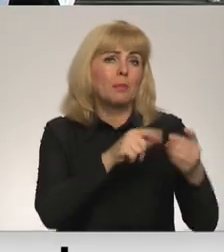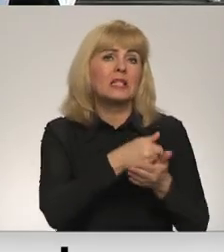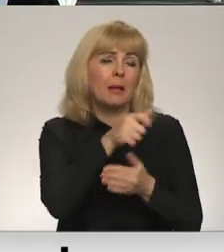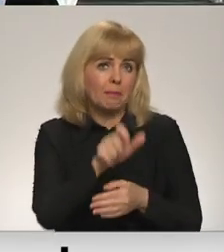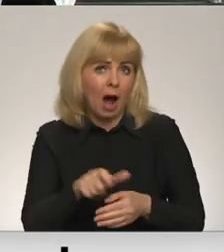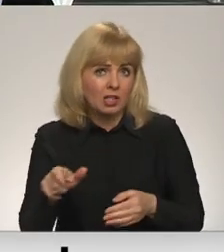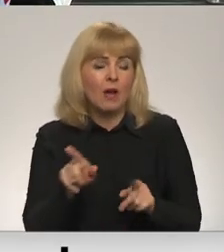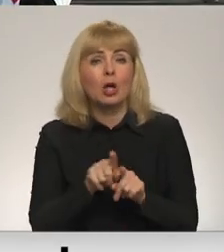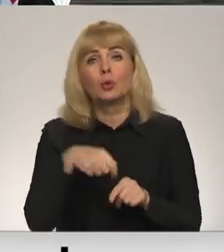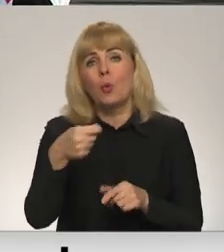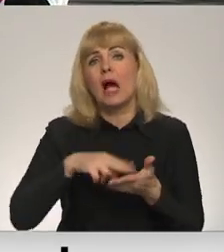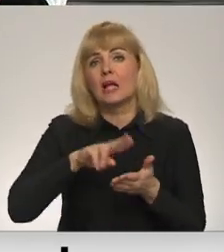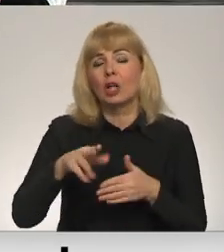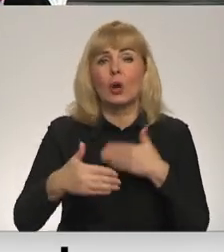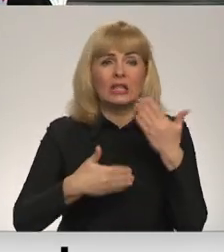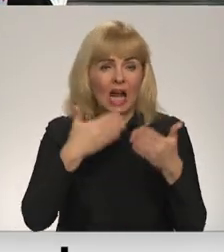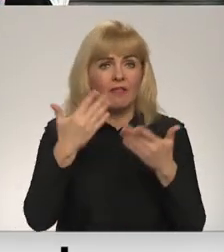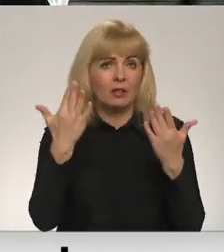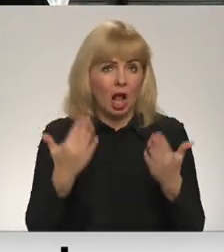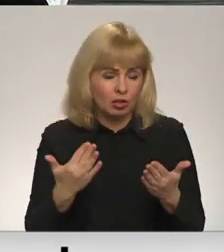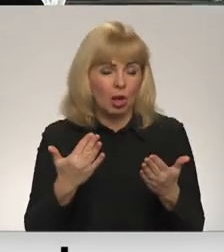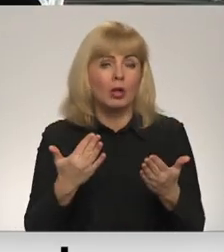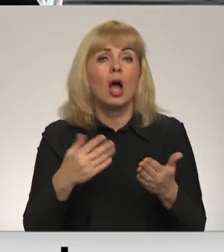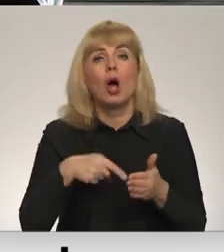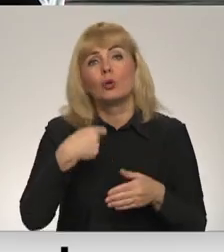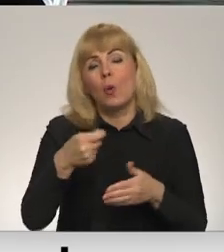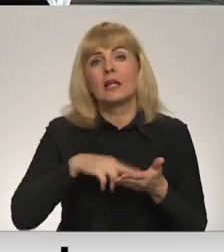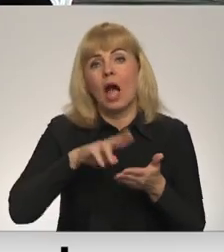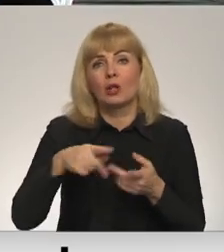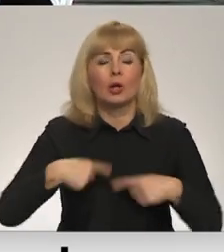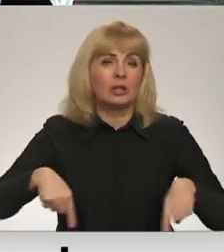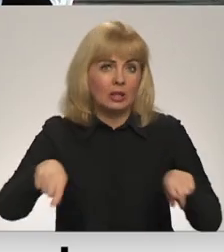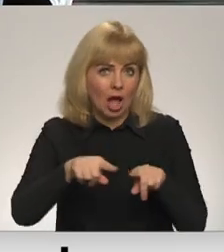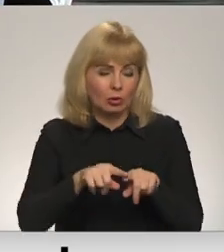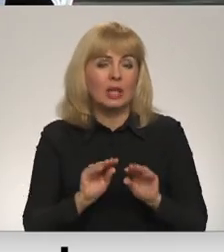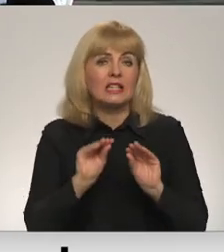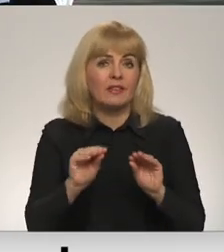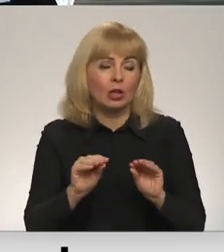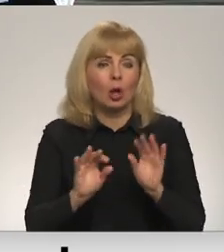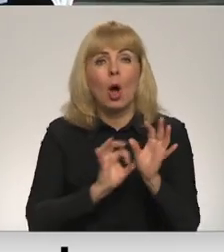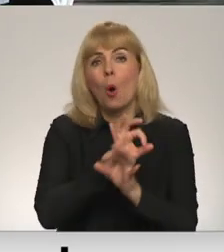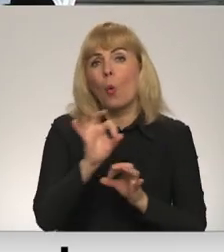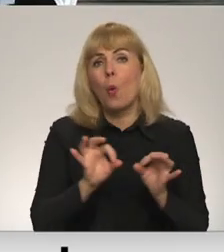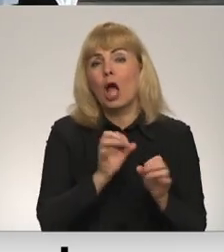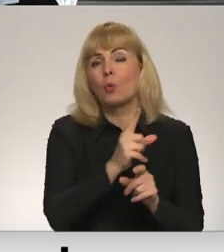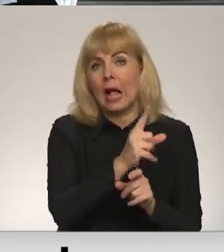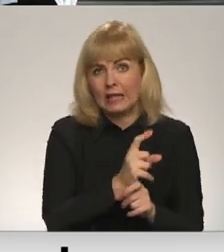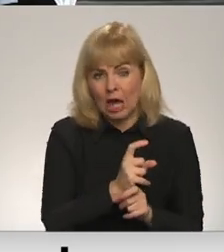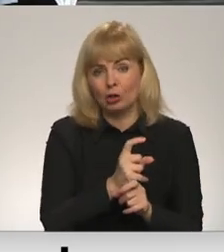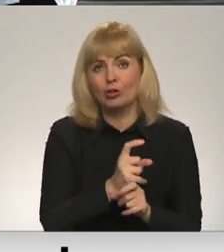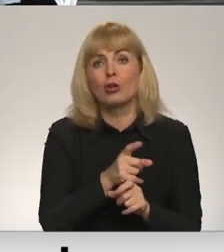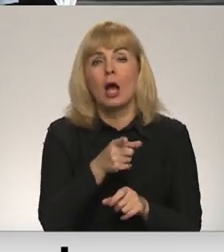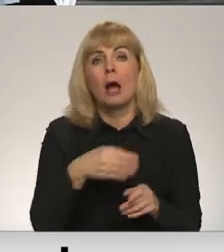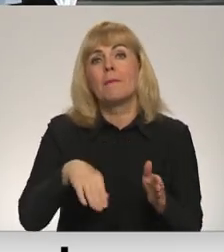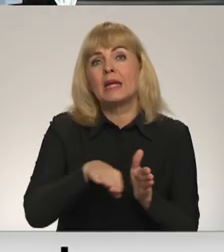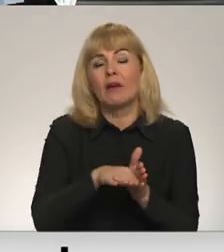arī tiek dot atļauja referenduma rezultātā, var tik dot atļauja tās teritorijā izvietot kodolieročus. Un sarunai mums pievienojas par